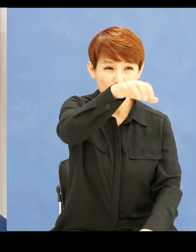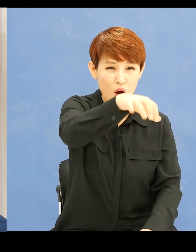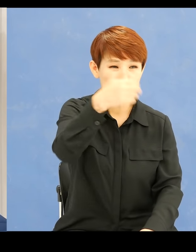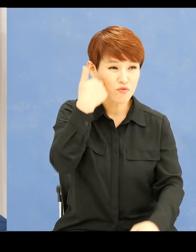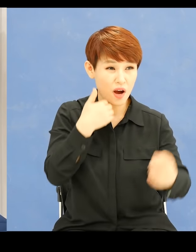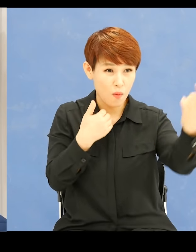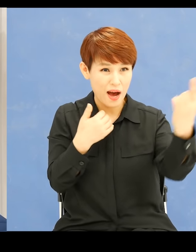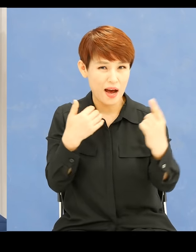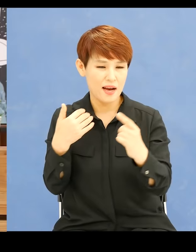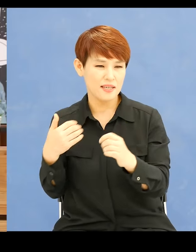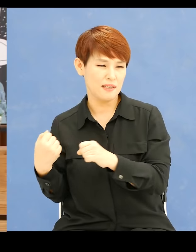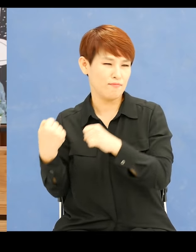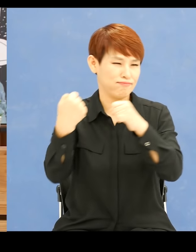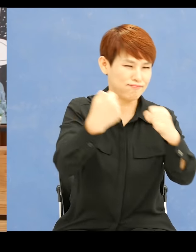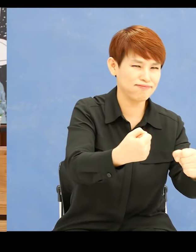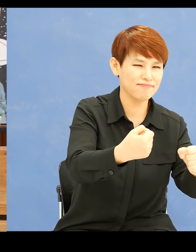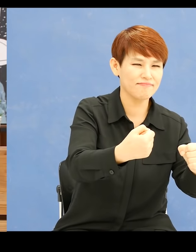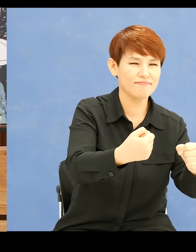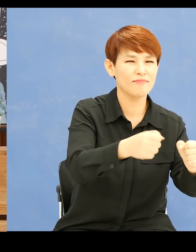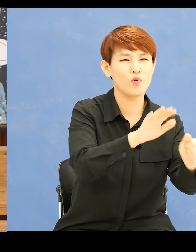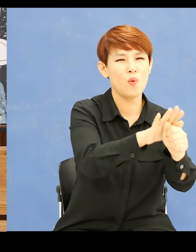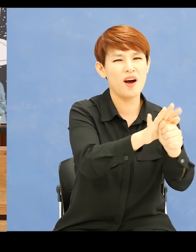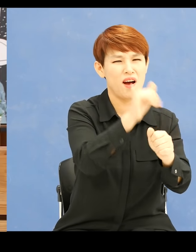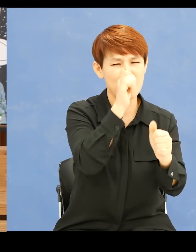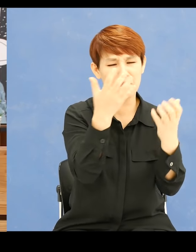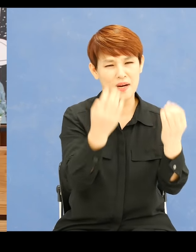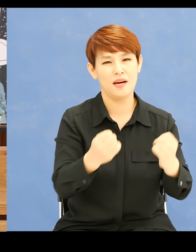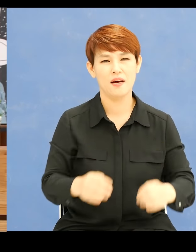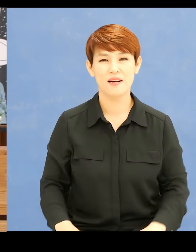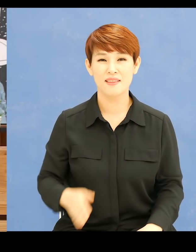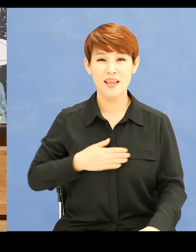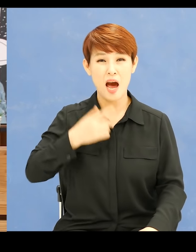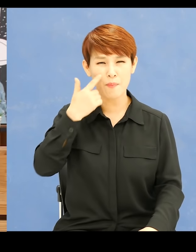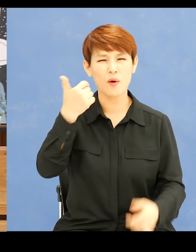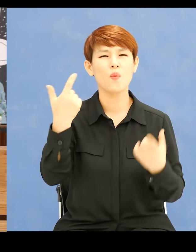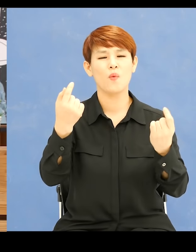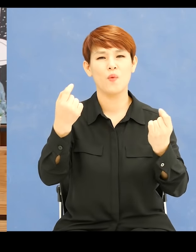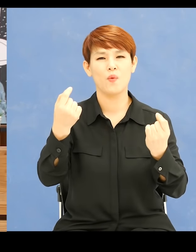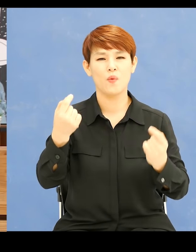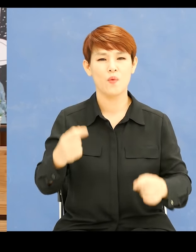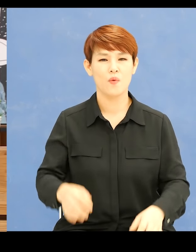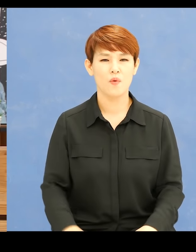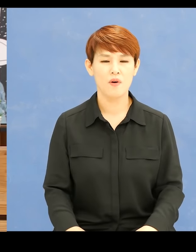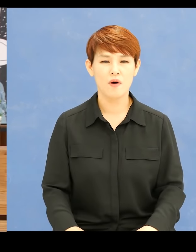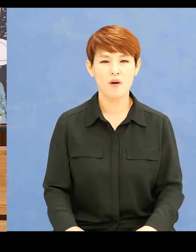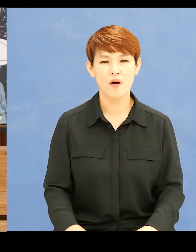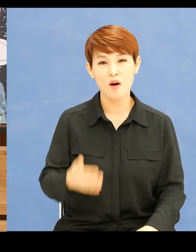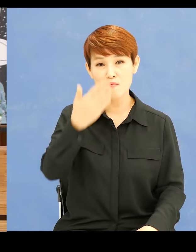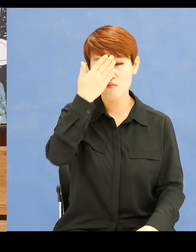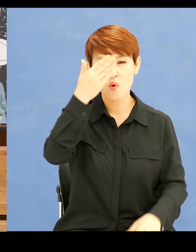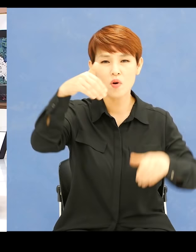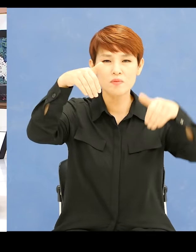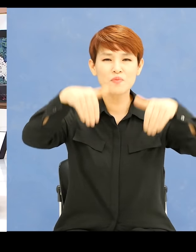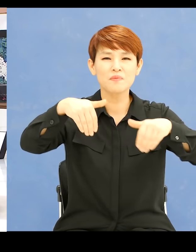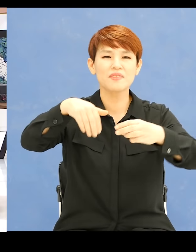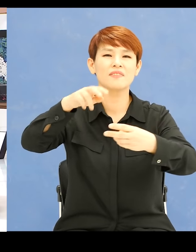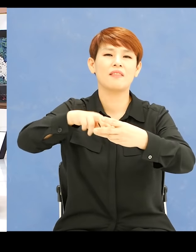하는 거는 이거 말할 수 없는 거고. 저희 아버지도 개척교회를 해봐서 알거든요. 제가 그때 뭐라고 느꼈냐면 무료 심부름